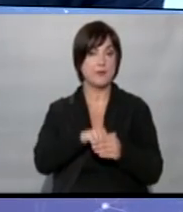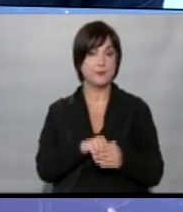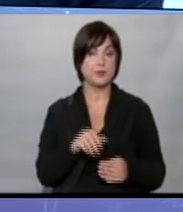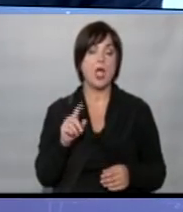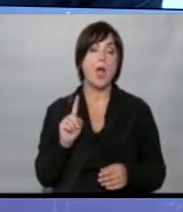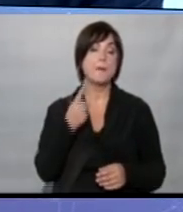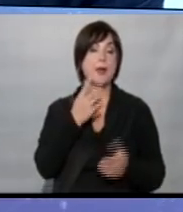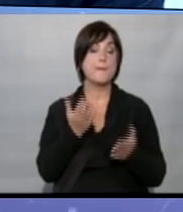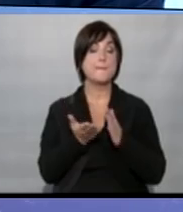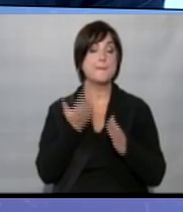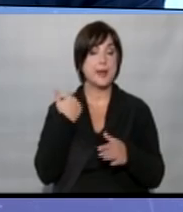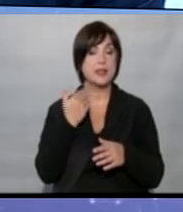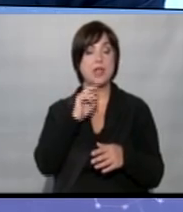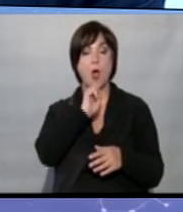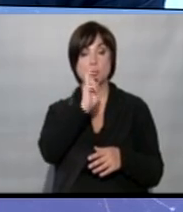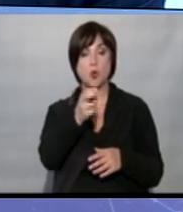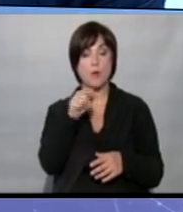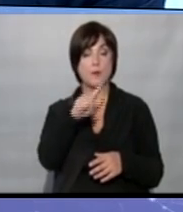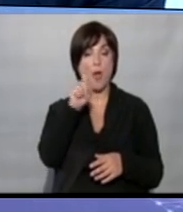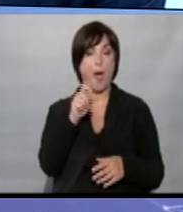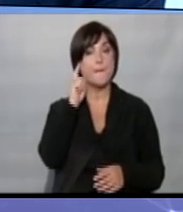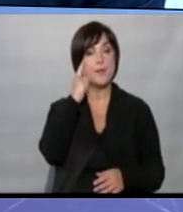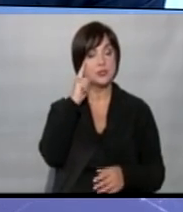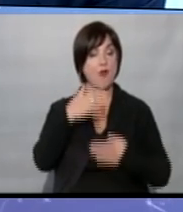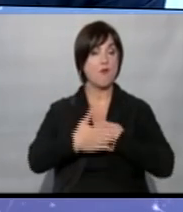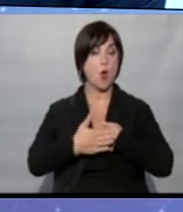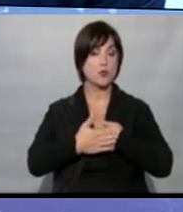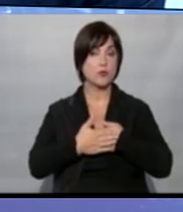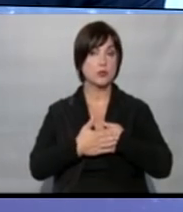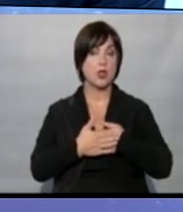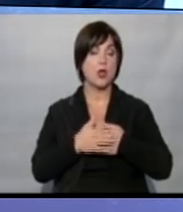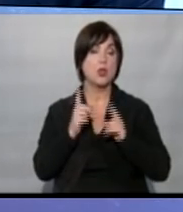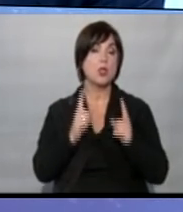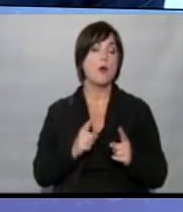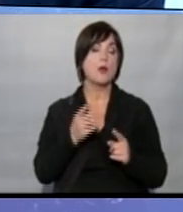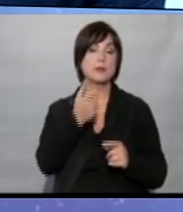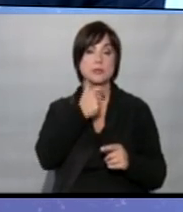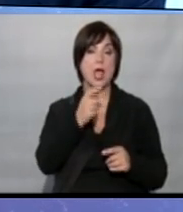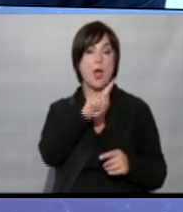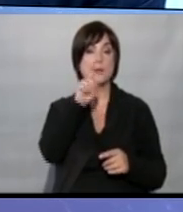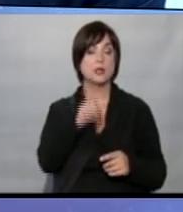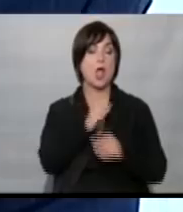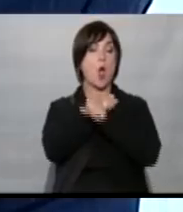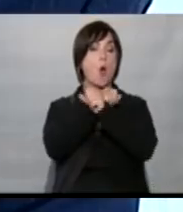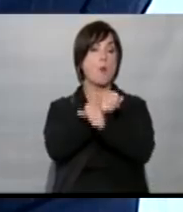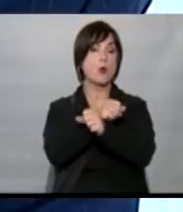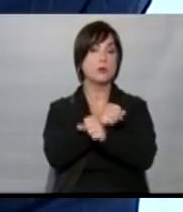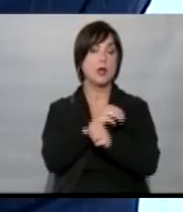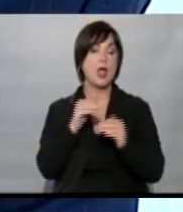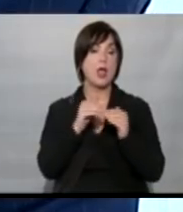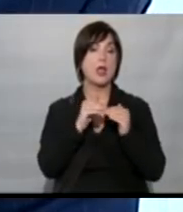Прво пред да одговорам на ово прашање, мислам во однос на поставеното прашање како бойкот.